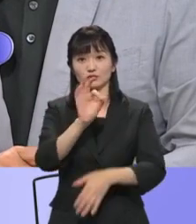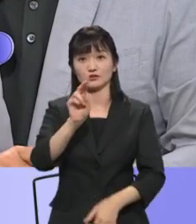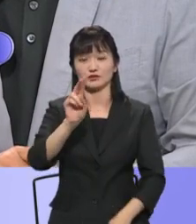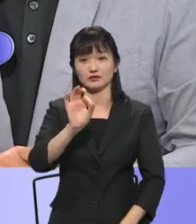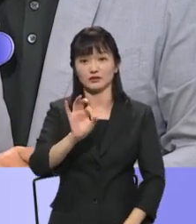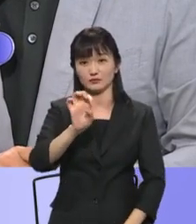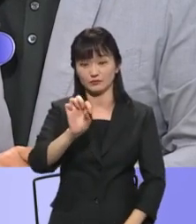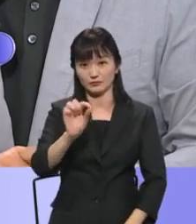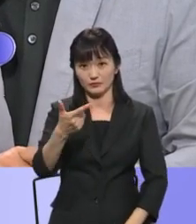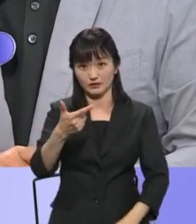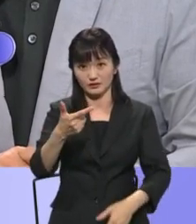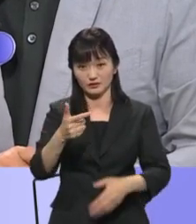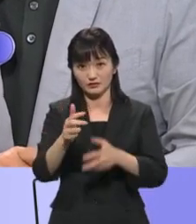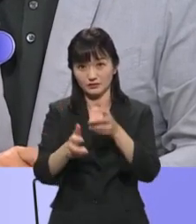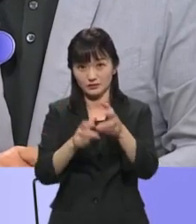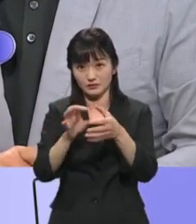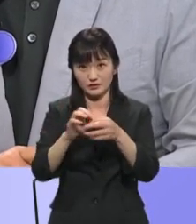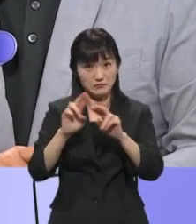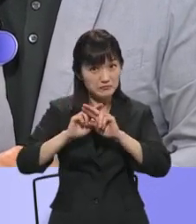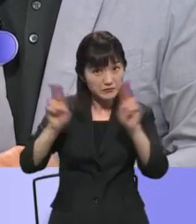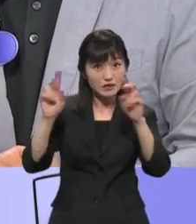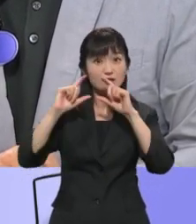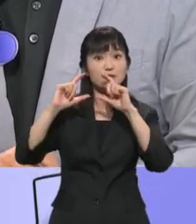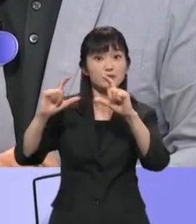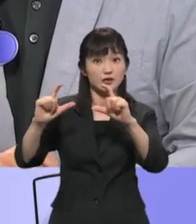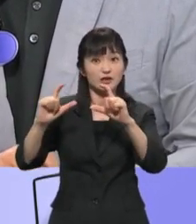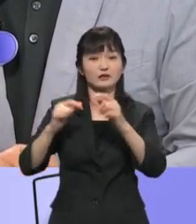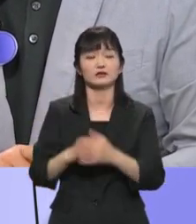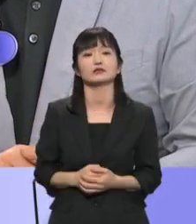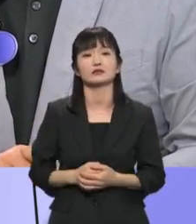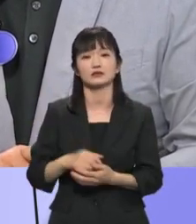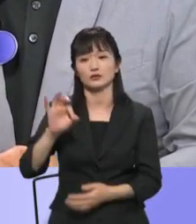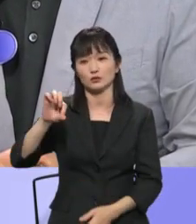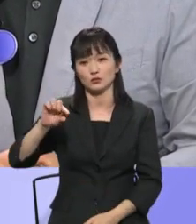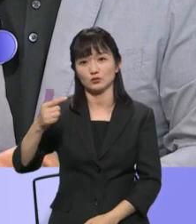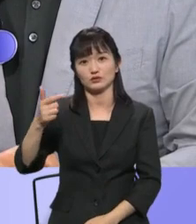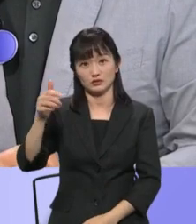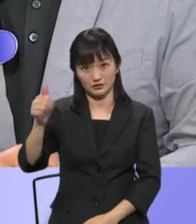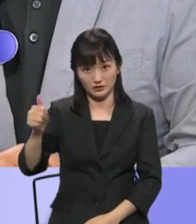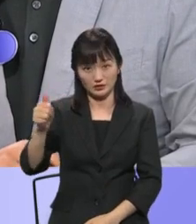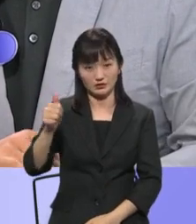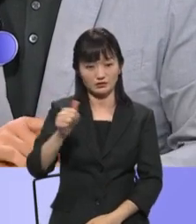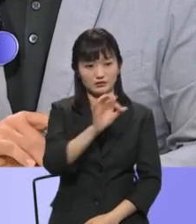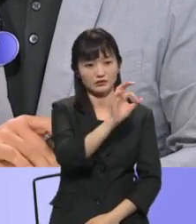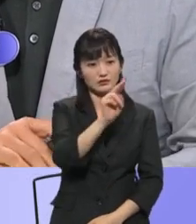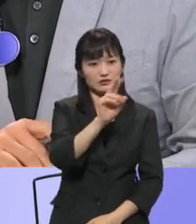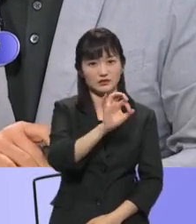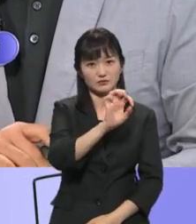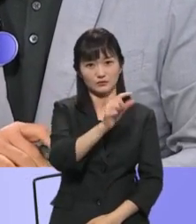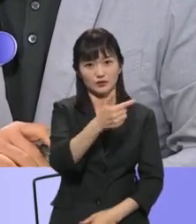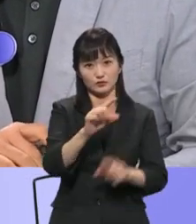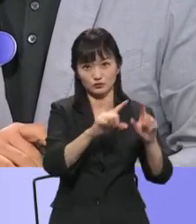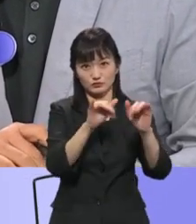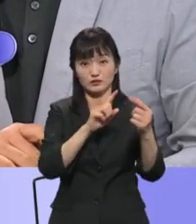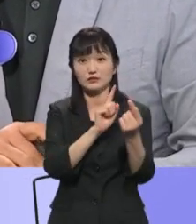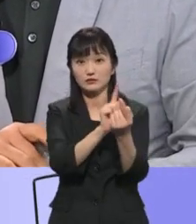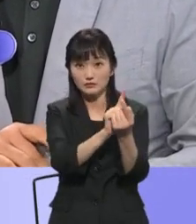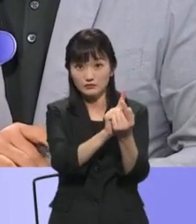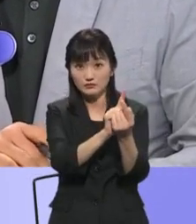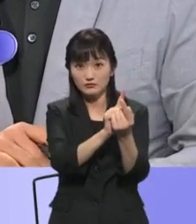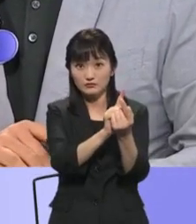어제죠 양평 주민들을 원희룡 장관이 만났습니다 그러면서 현장에서 길을 내려면 우선